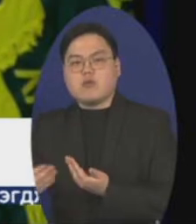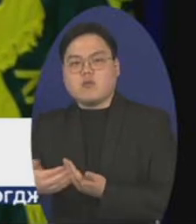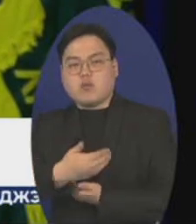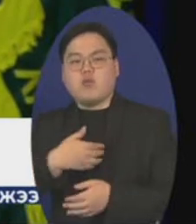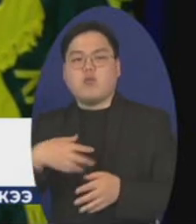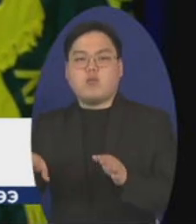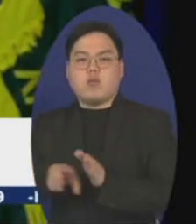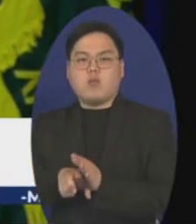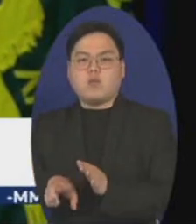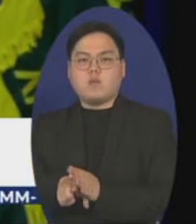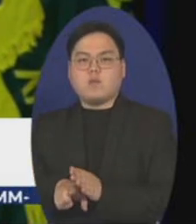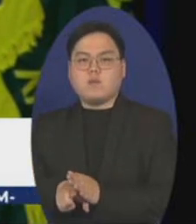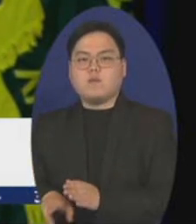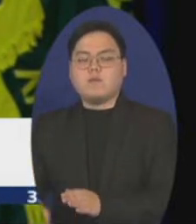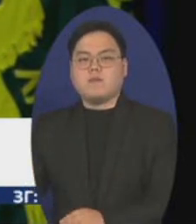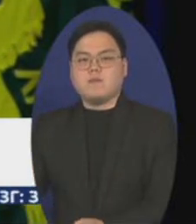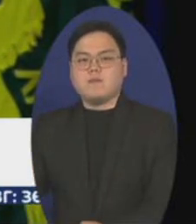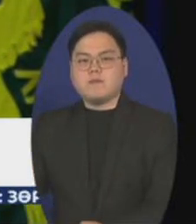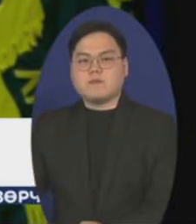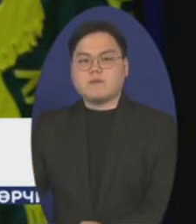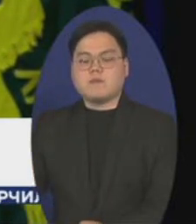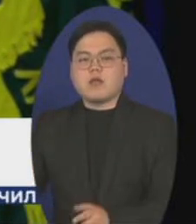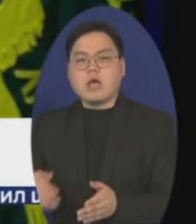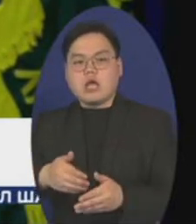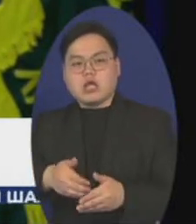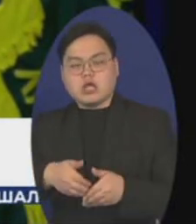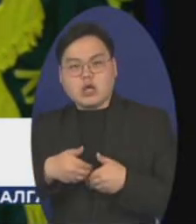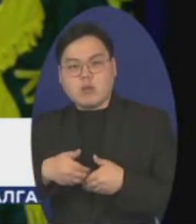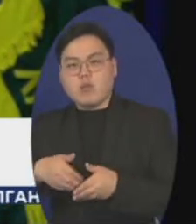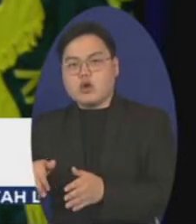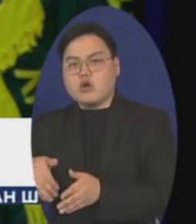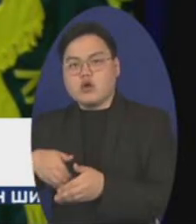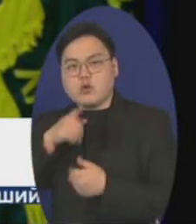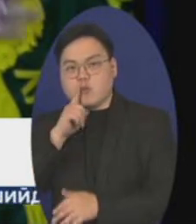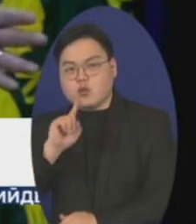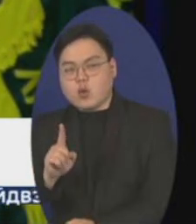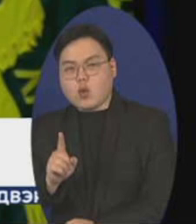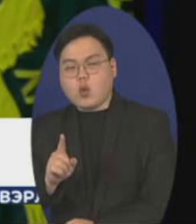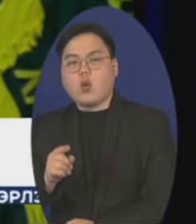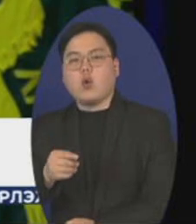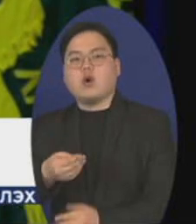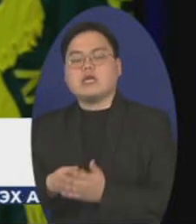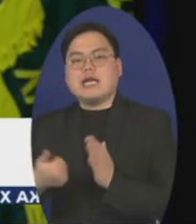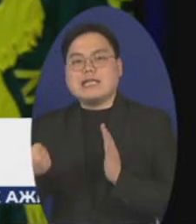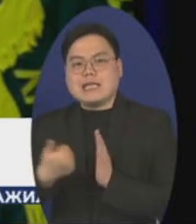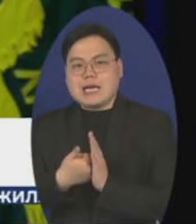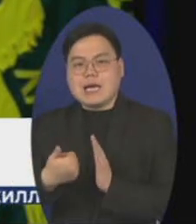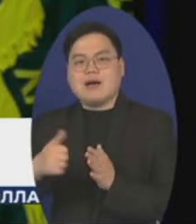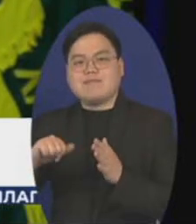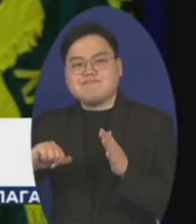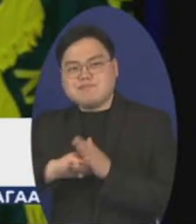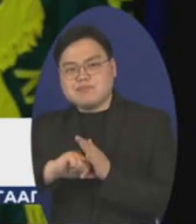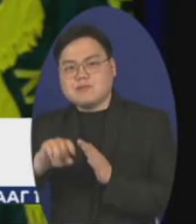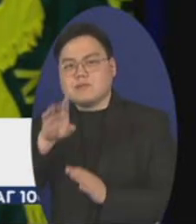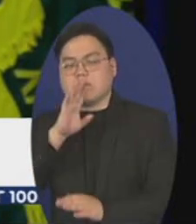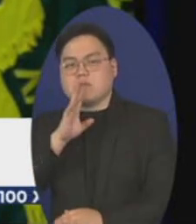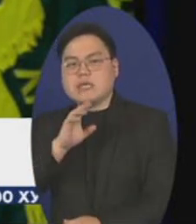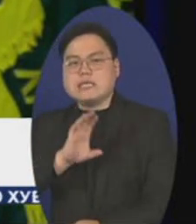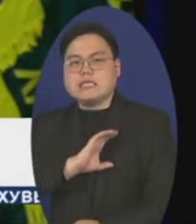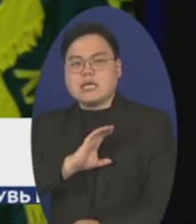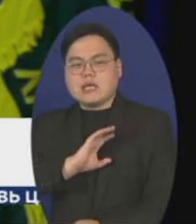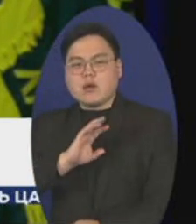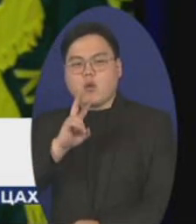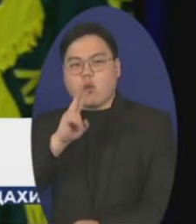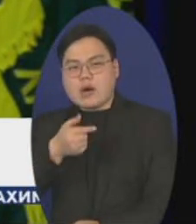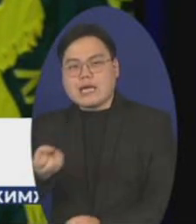заалт болгоноор санал авах. Дэмжиж дээ дэмжихгүй, лайк, дислайк, коммент хэлбэрээр энийг ингээд засъя гэж саналаа. Энэ үгэлбэр